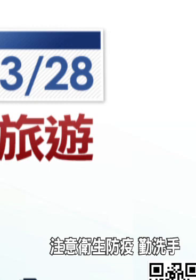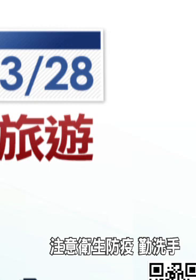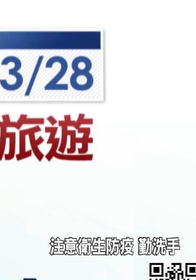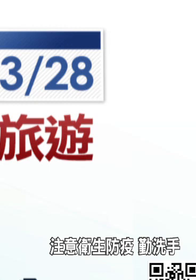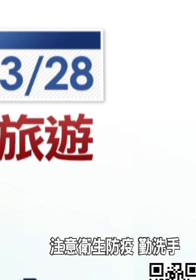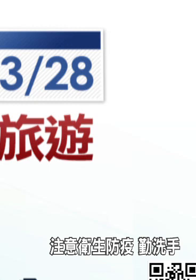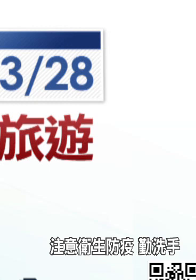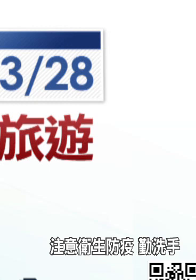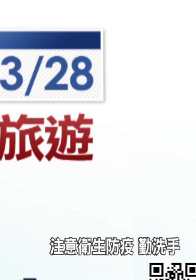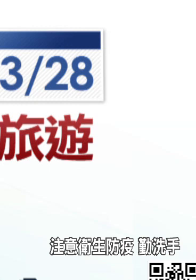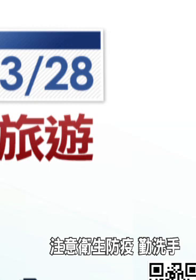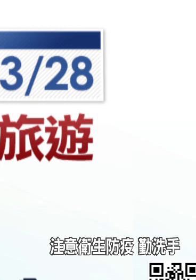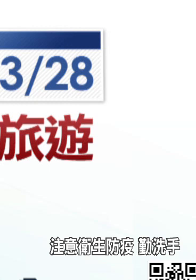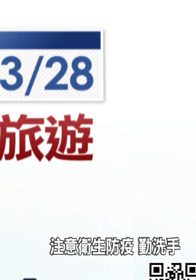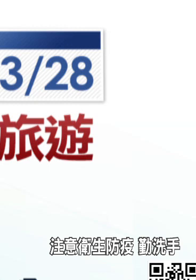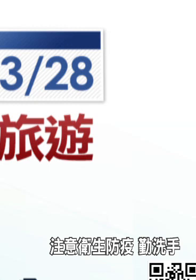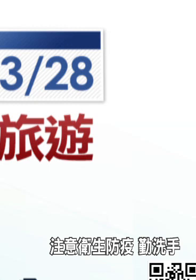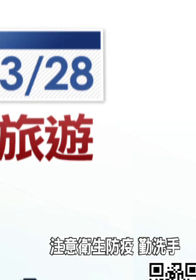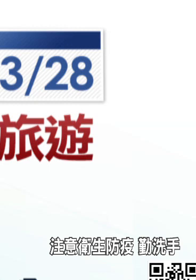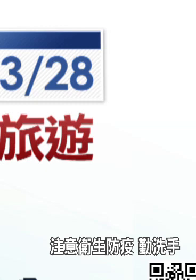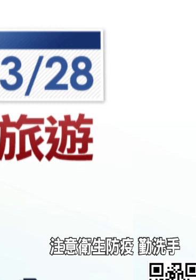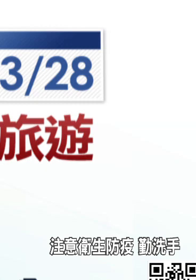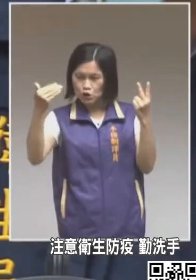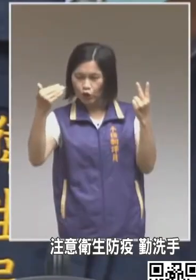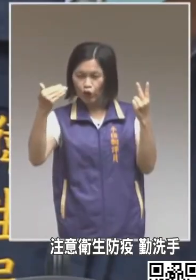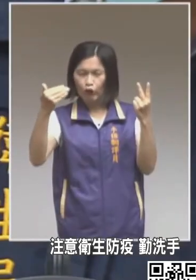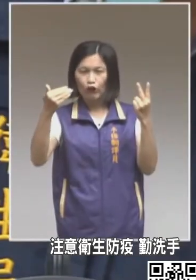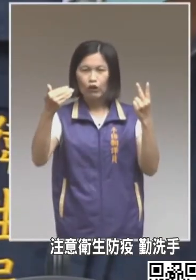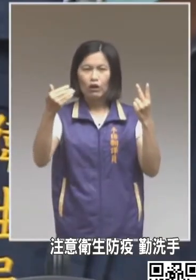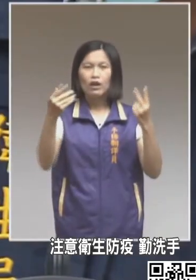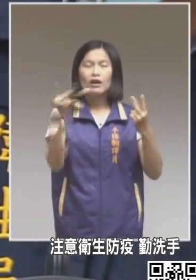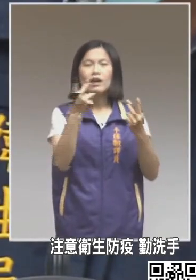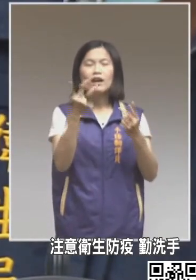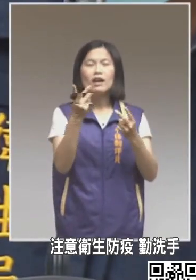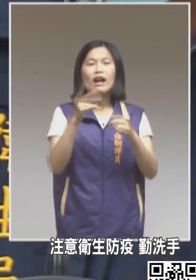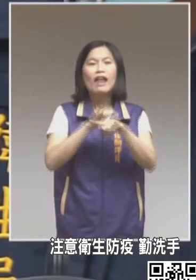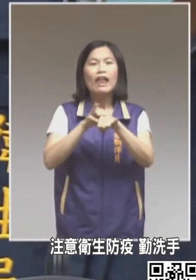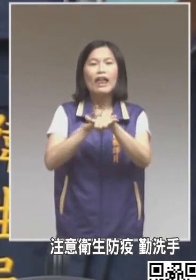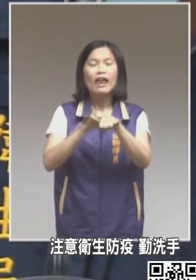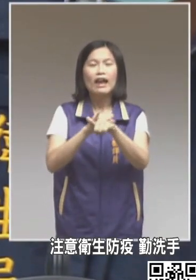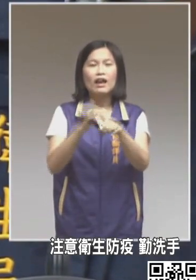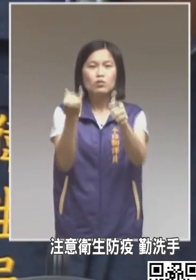旅游确诊的，还有另外一对20几岁的情侣。 一对情侣哈，那